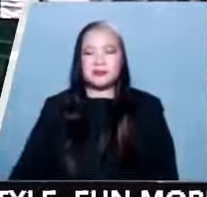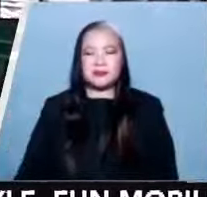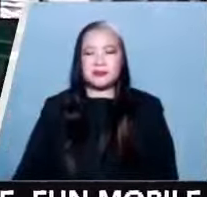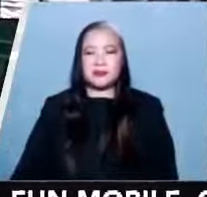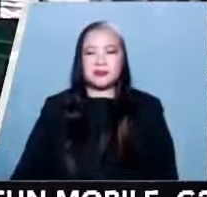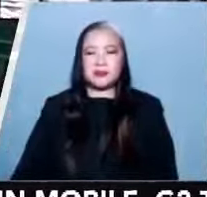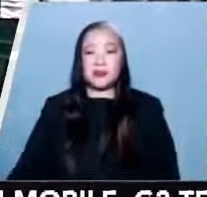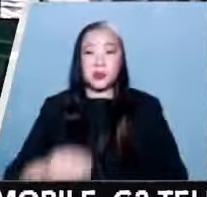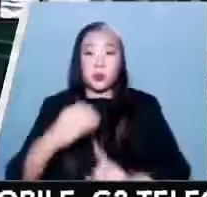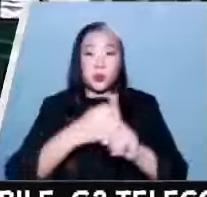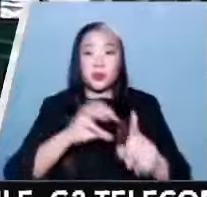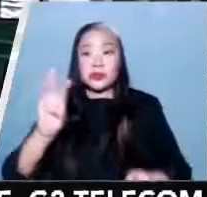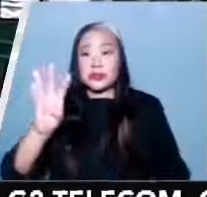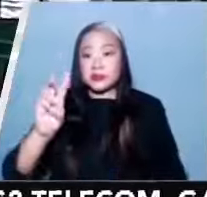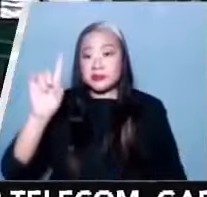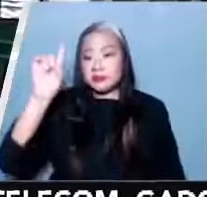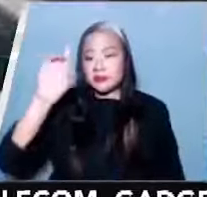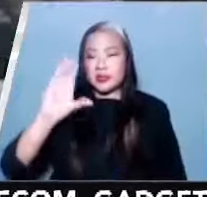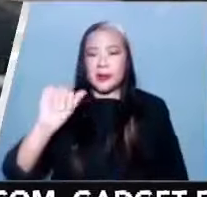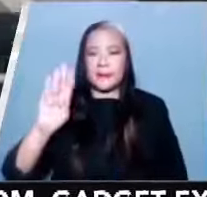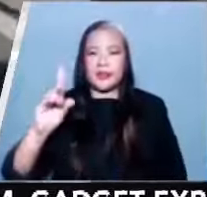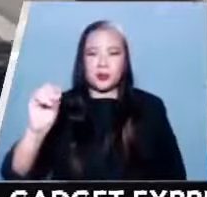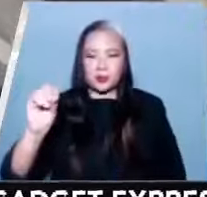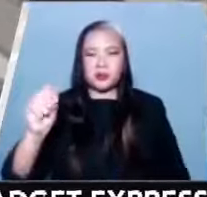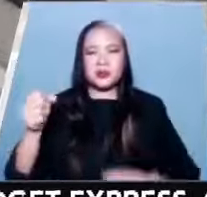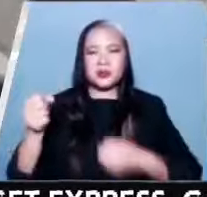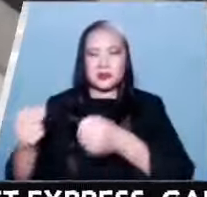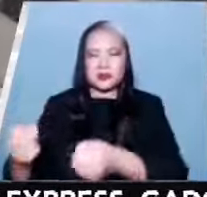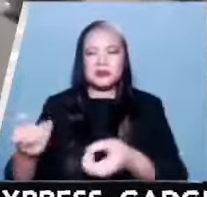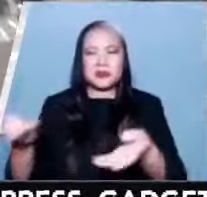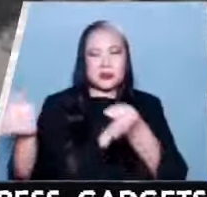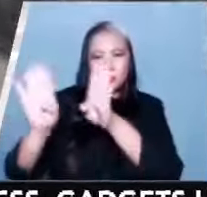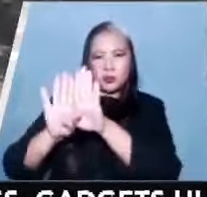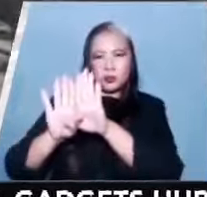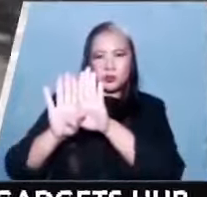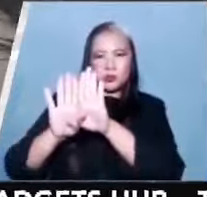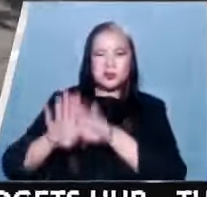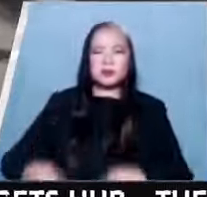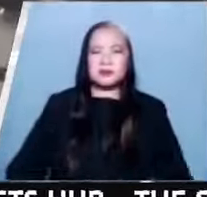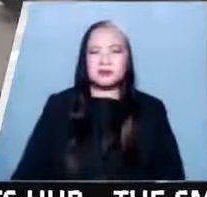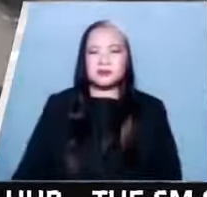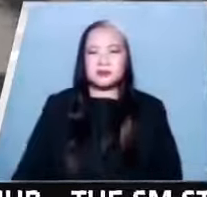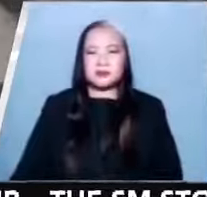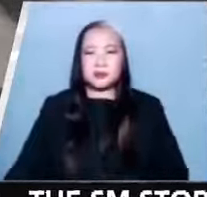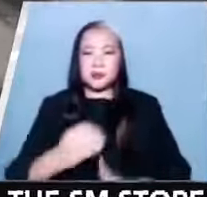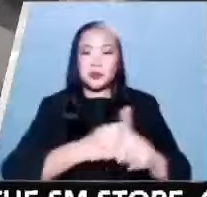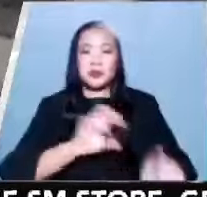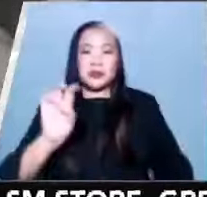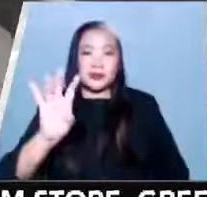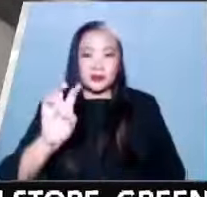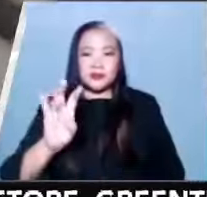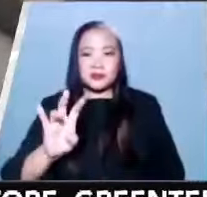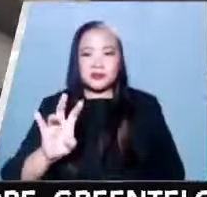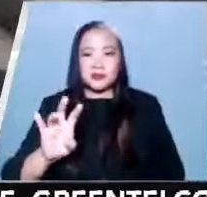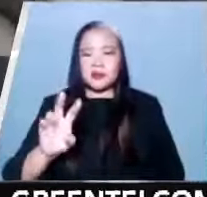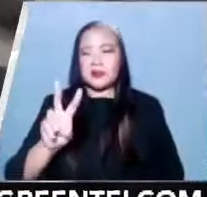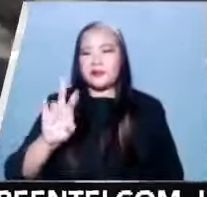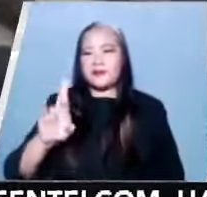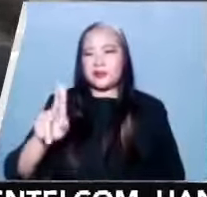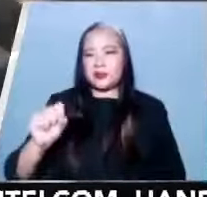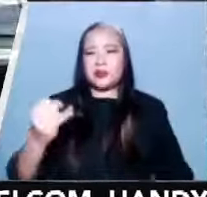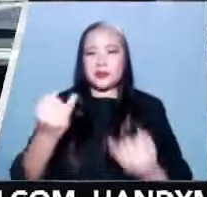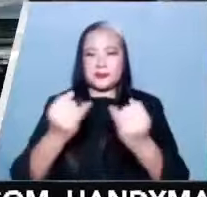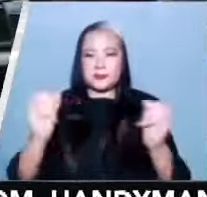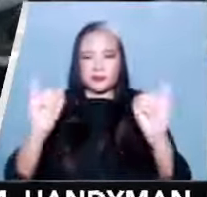Street, sarado sa parehong oras sa October 16, Miyerkules. Sa October 17, ang road closure sa Intramuros ay sa Victoria